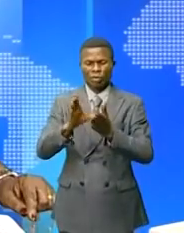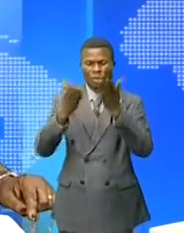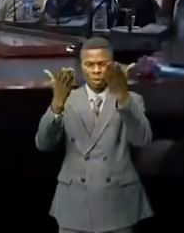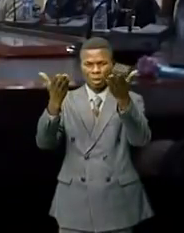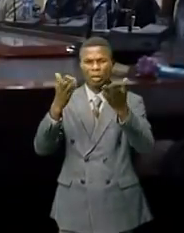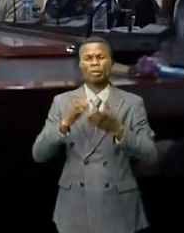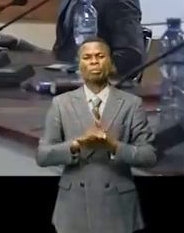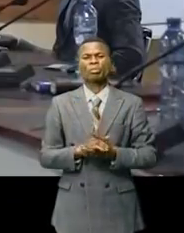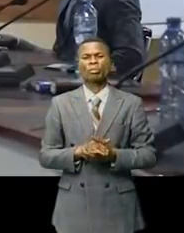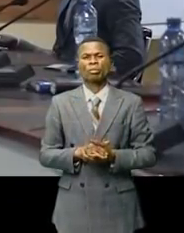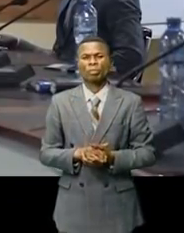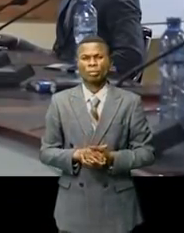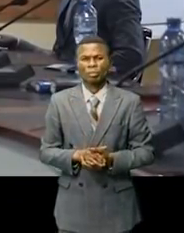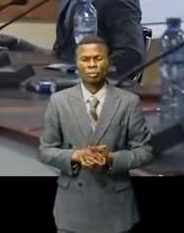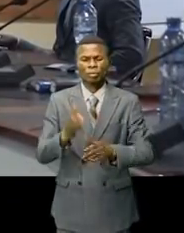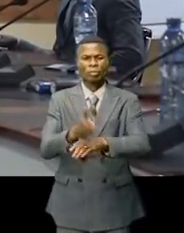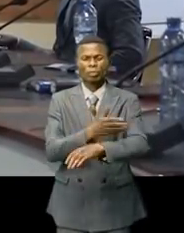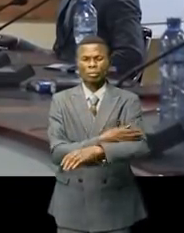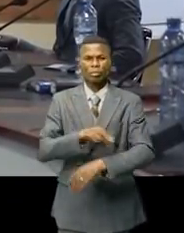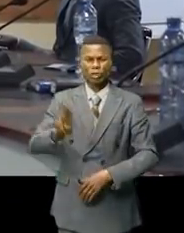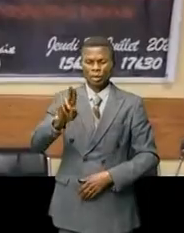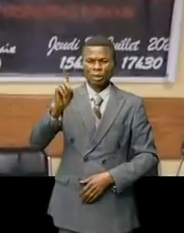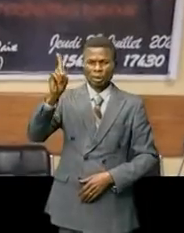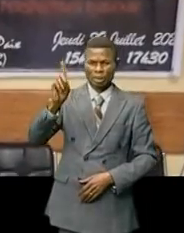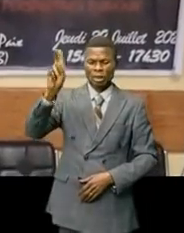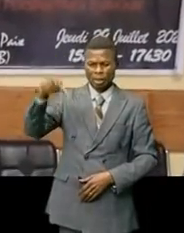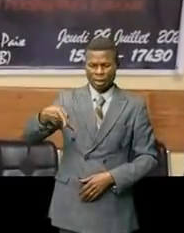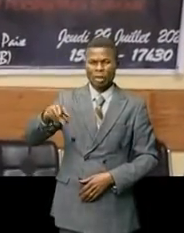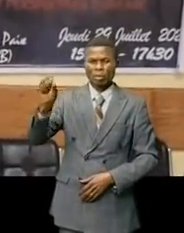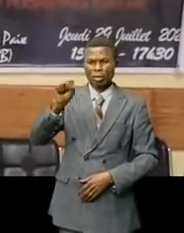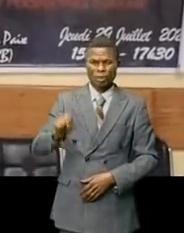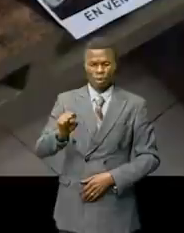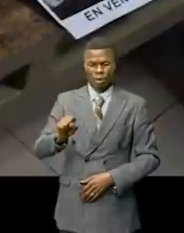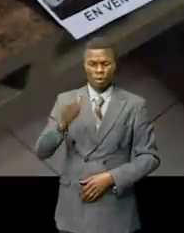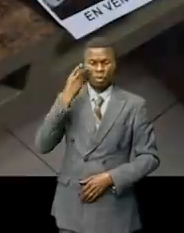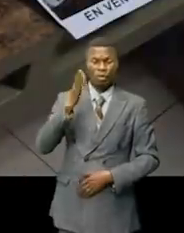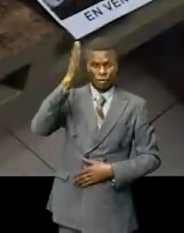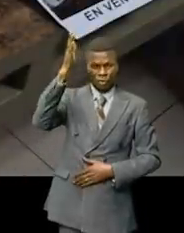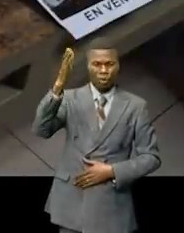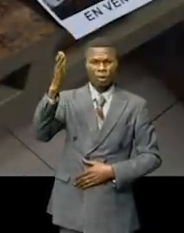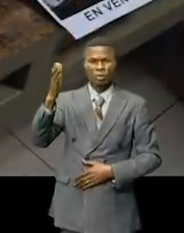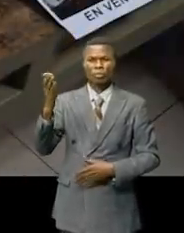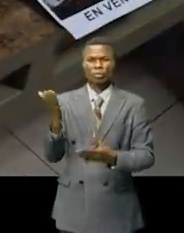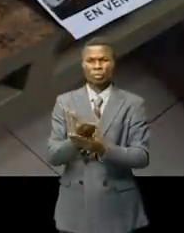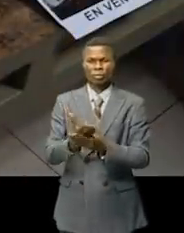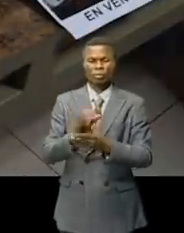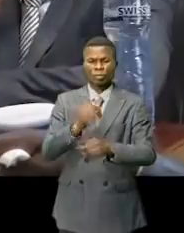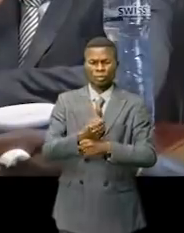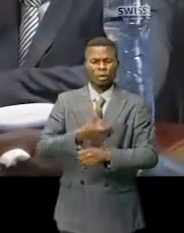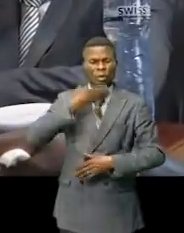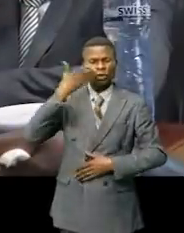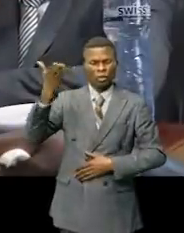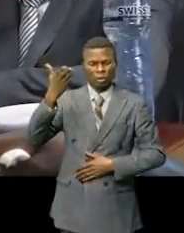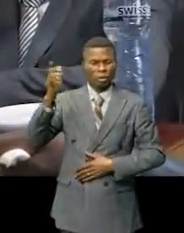évoquera 6 et le progrès social répertorie et perspectives d'avenir c'est une oeuvre des créations et d'esprit